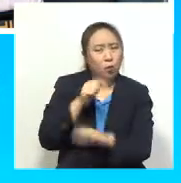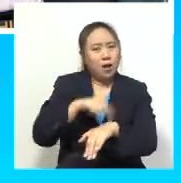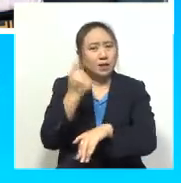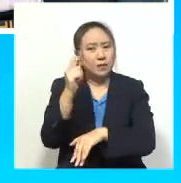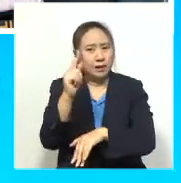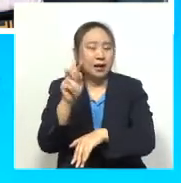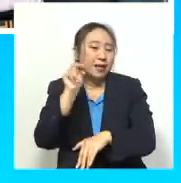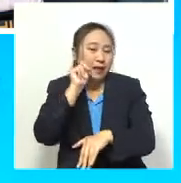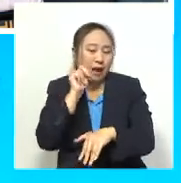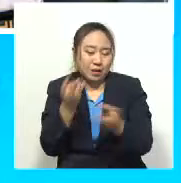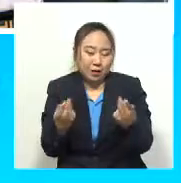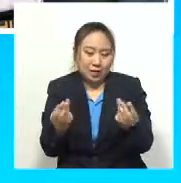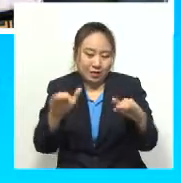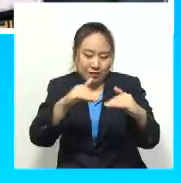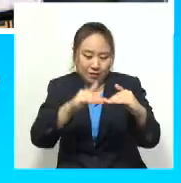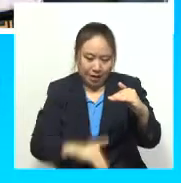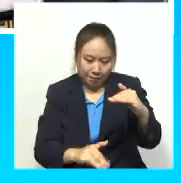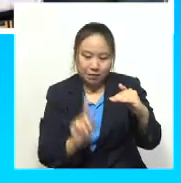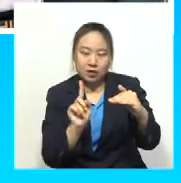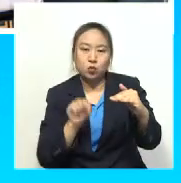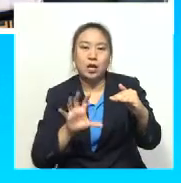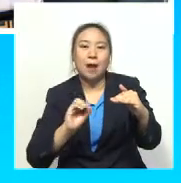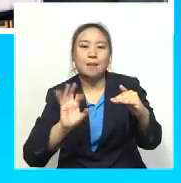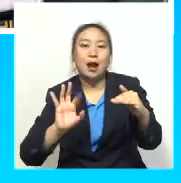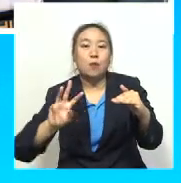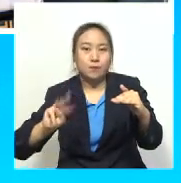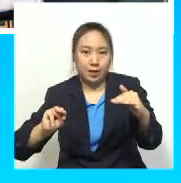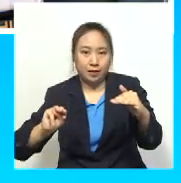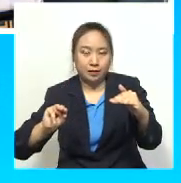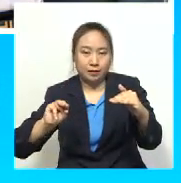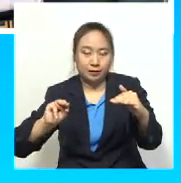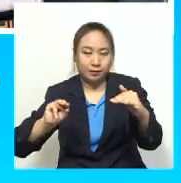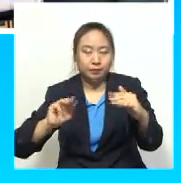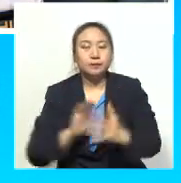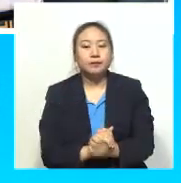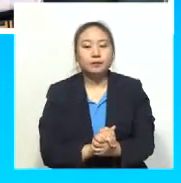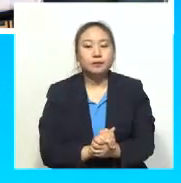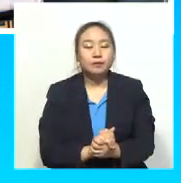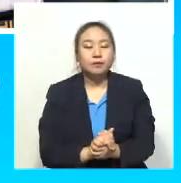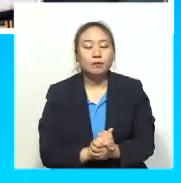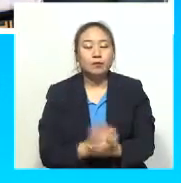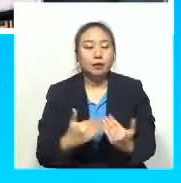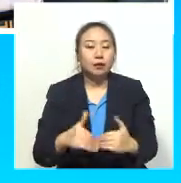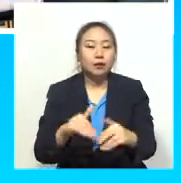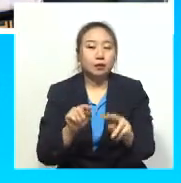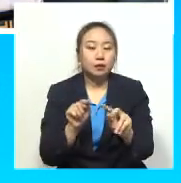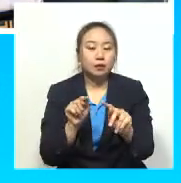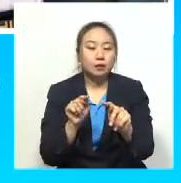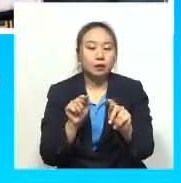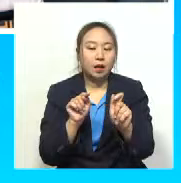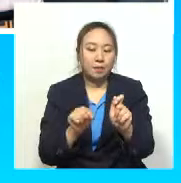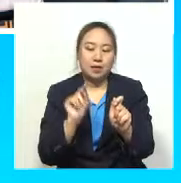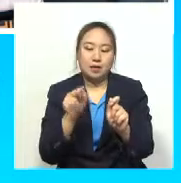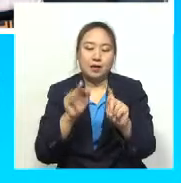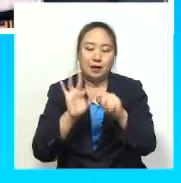ำกว่าตลิ่ง 1.59 เมตรครับนะครับส่วนพบมาอยู่ที่ที่บ้านตำบลกัดหลวงอำเภอท่